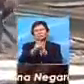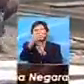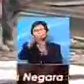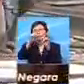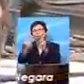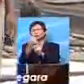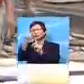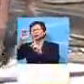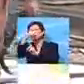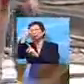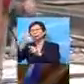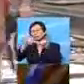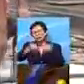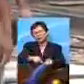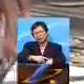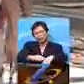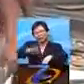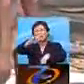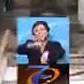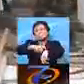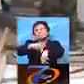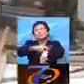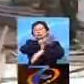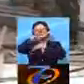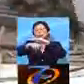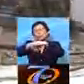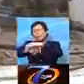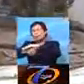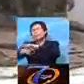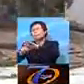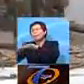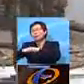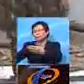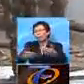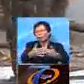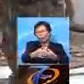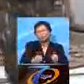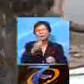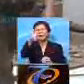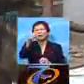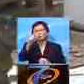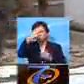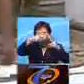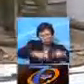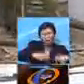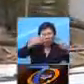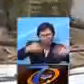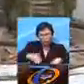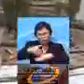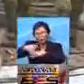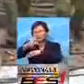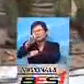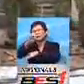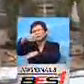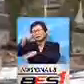151c kerana tinggal lebih tempoh kesemua Parti dibawa ke pejabat imigresen di alusta untuk siasatan sebelum dihantar ke depoh